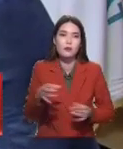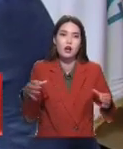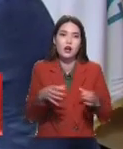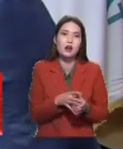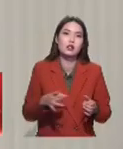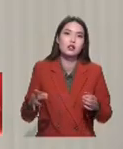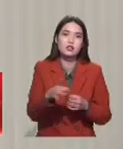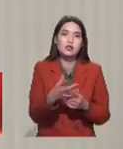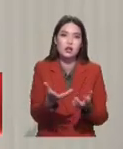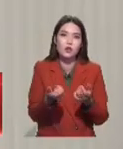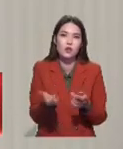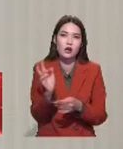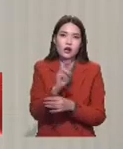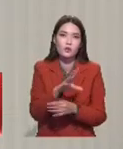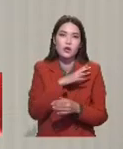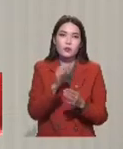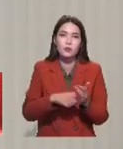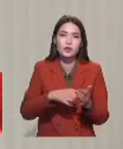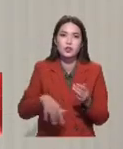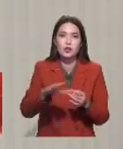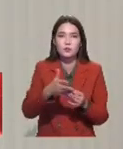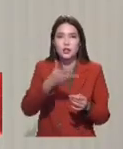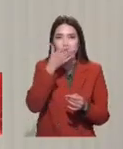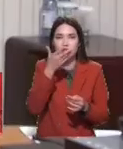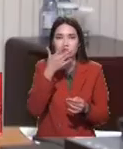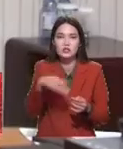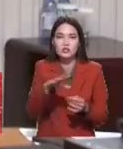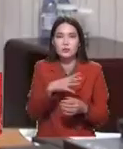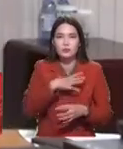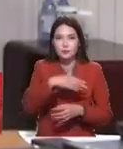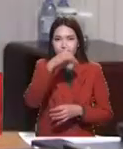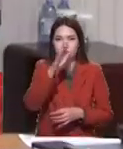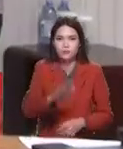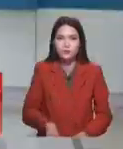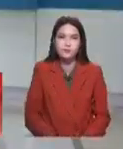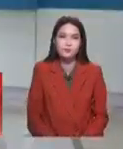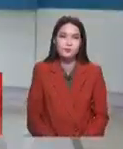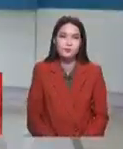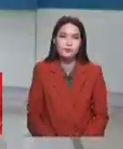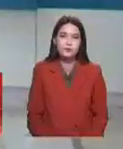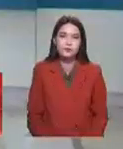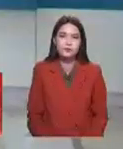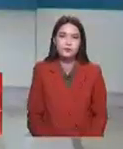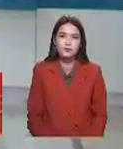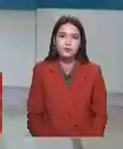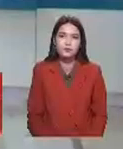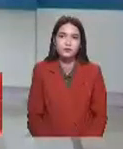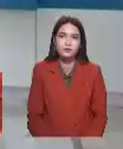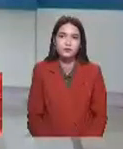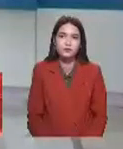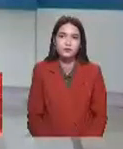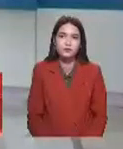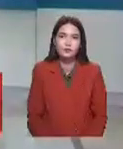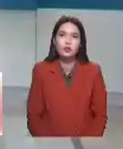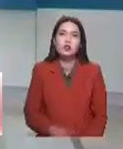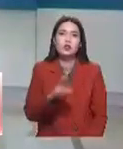республикалық қоғамдық қабылдауына келді. Себебі одан шығатын иіс қолқаны қабады дейді. Мы не против в целом стройки.